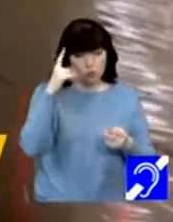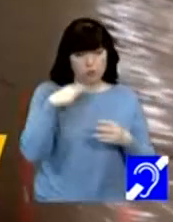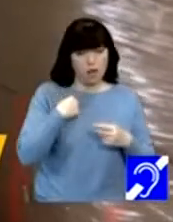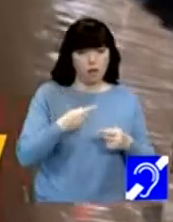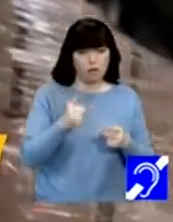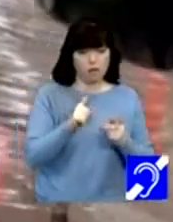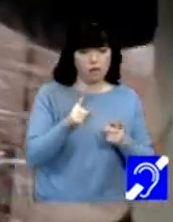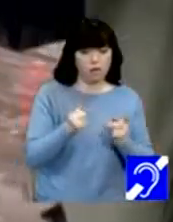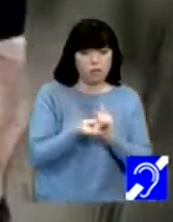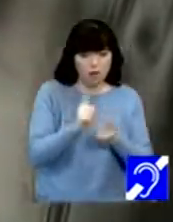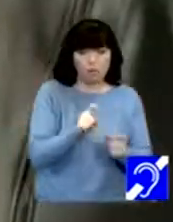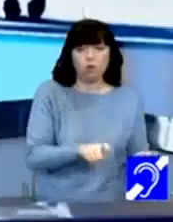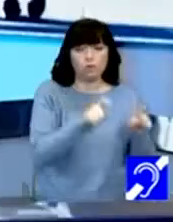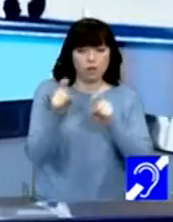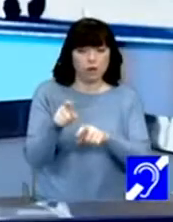irachian.